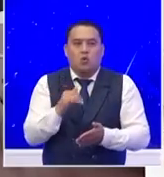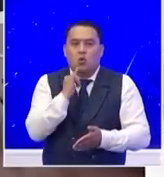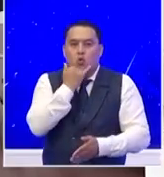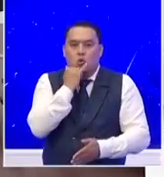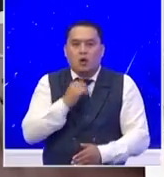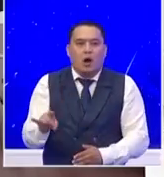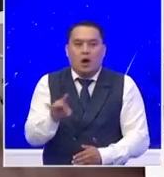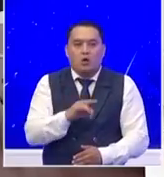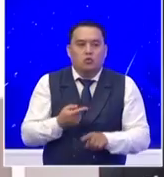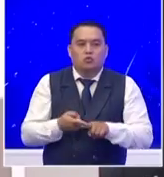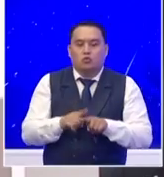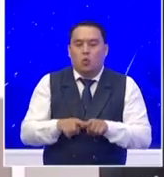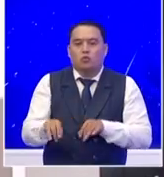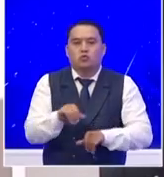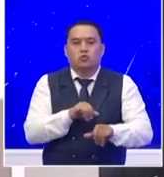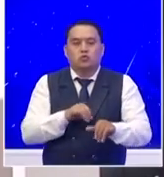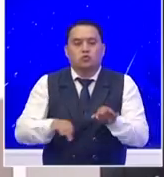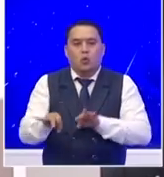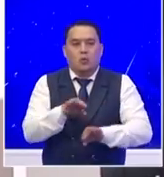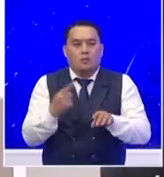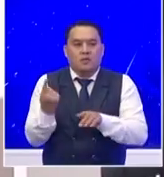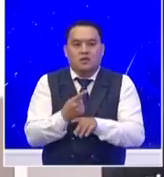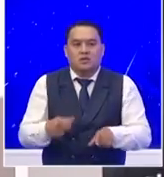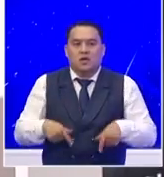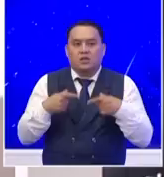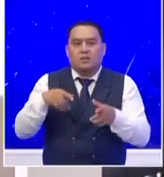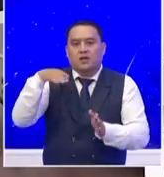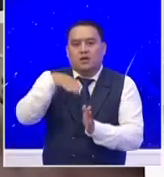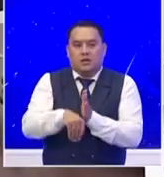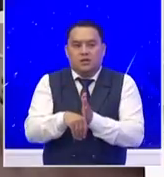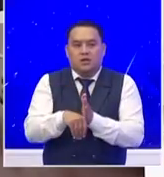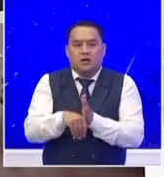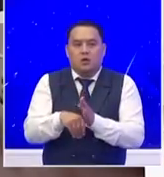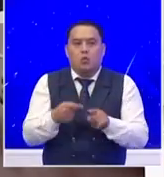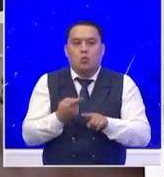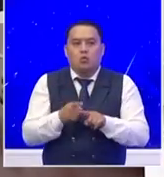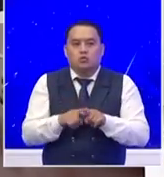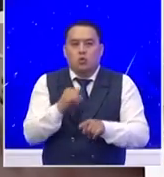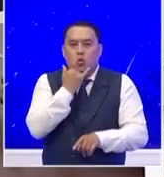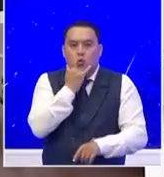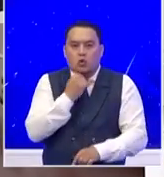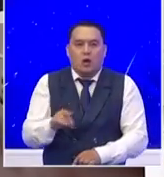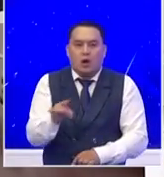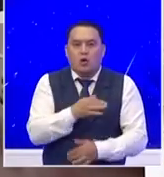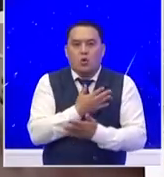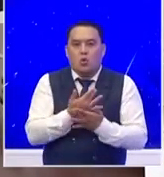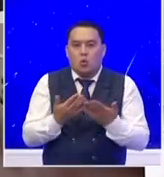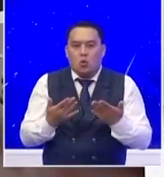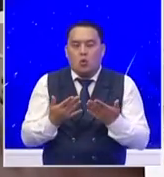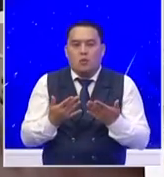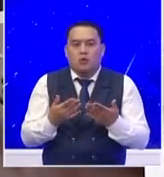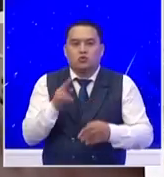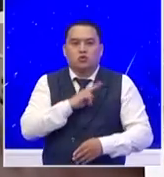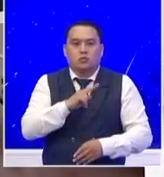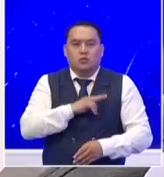ауданы сол жобаның бірінші этапына кіріп атыр. Осы жерге Ұйғыр ауданында көп ирригация жағынан